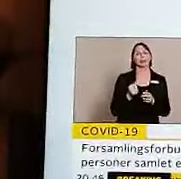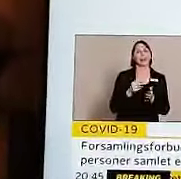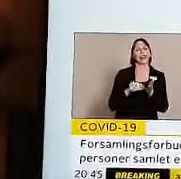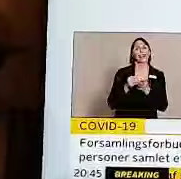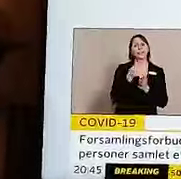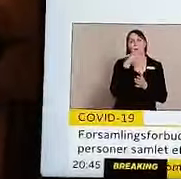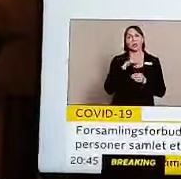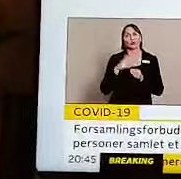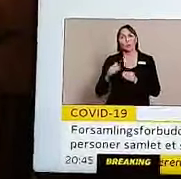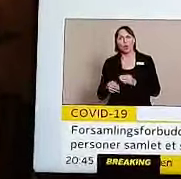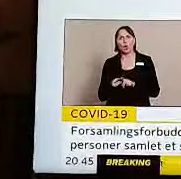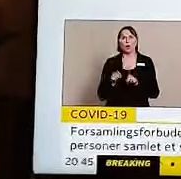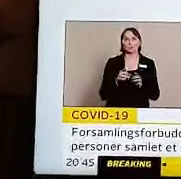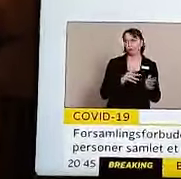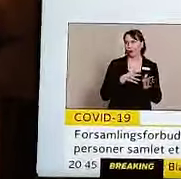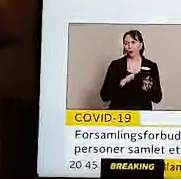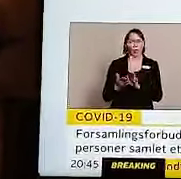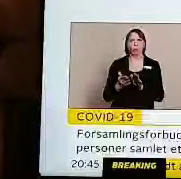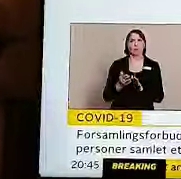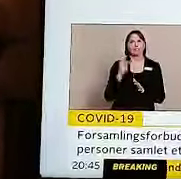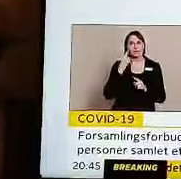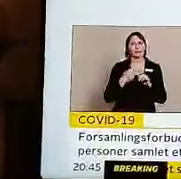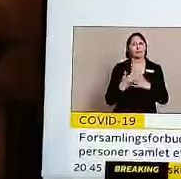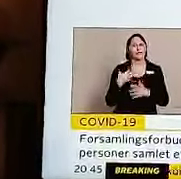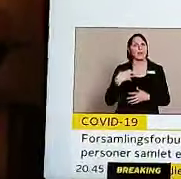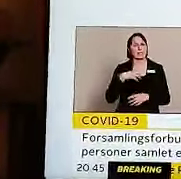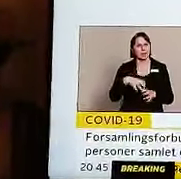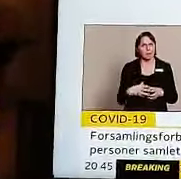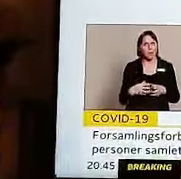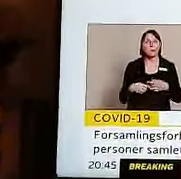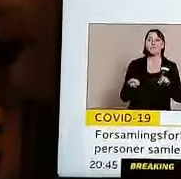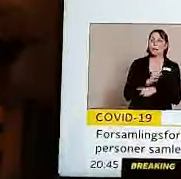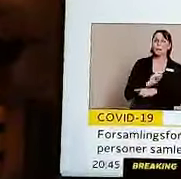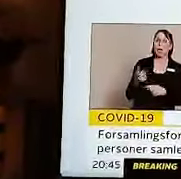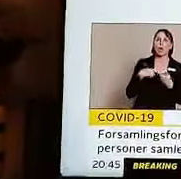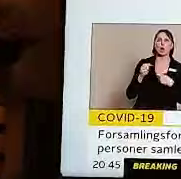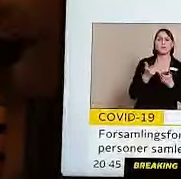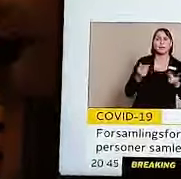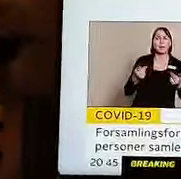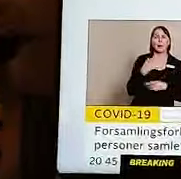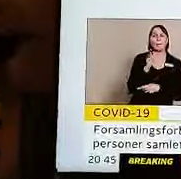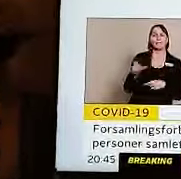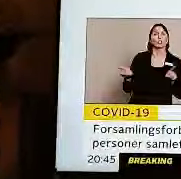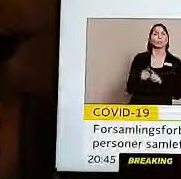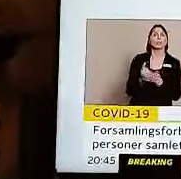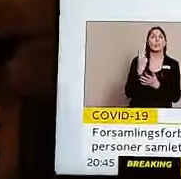السؤال الذي وجه على أن يعني تتكلم